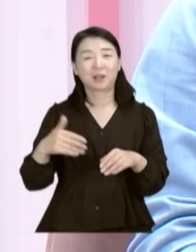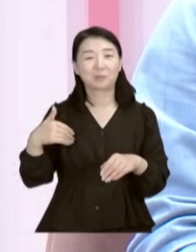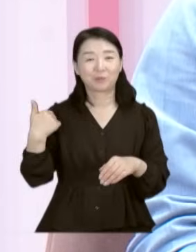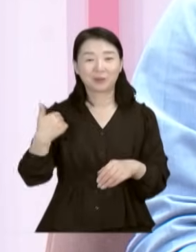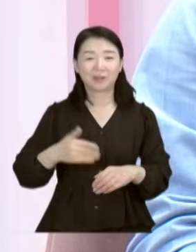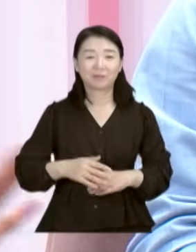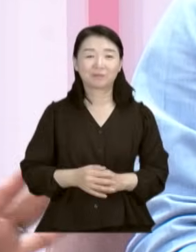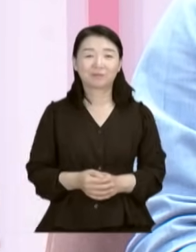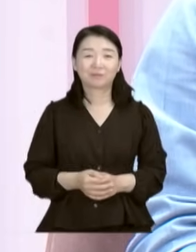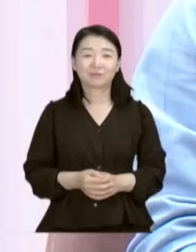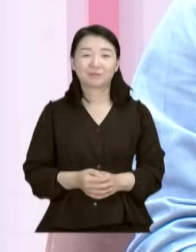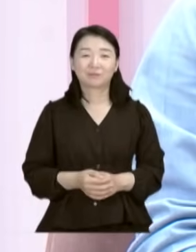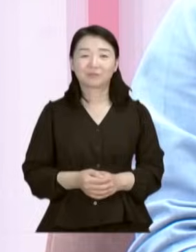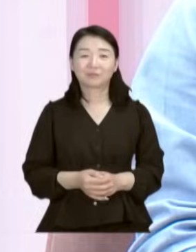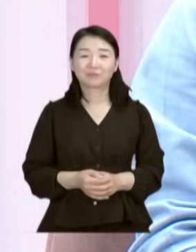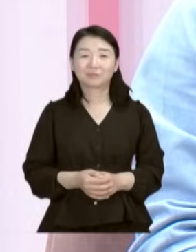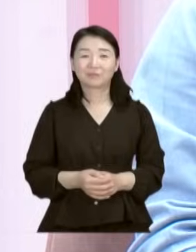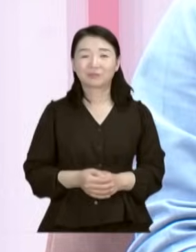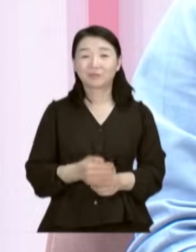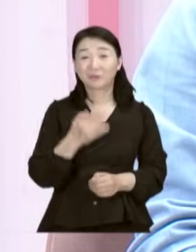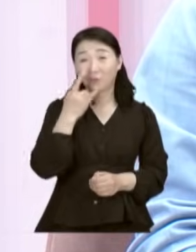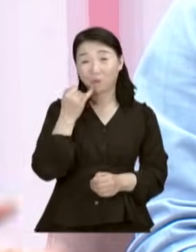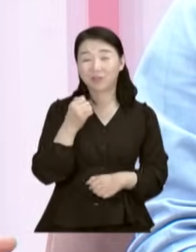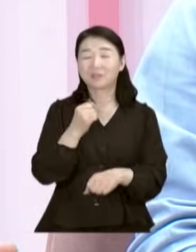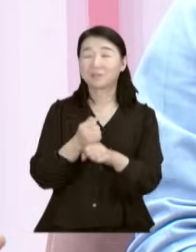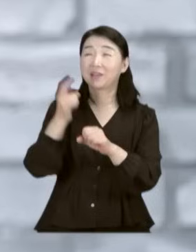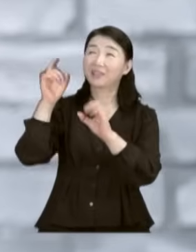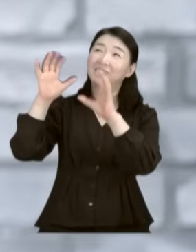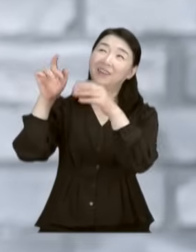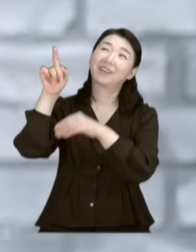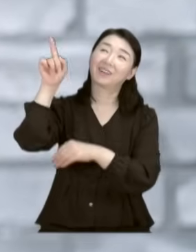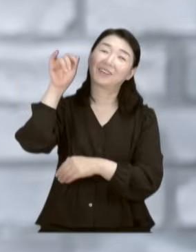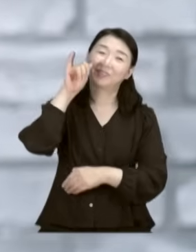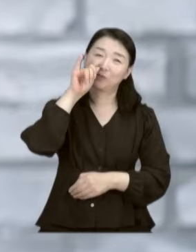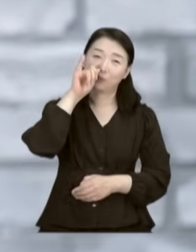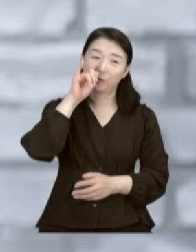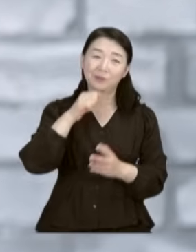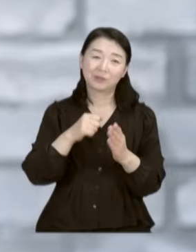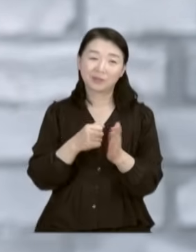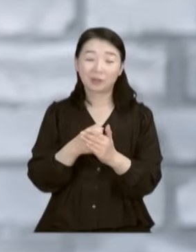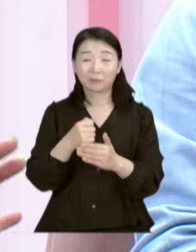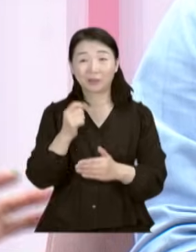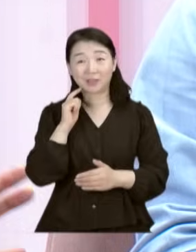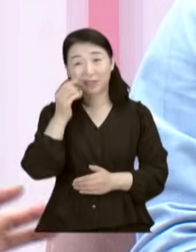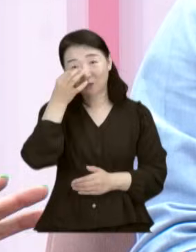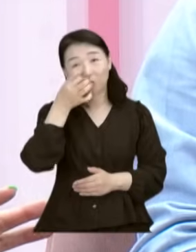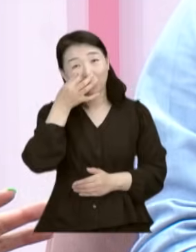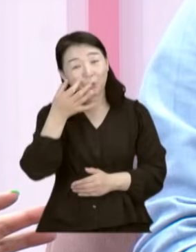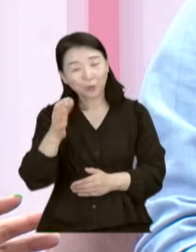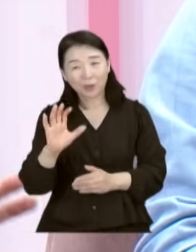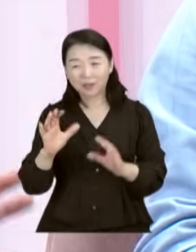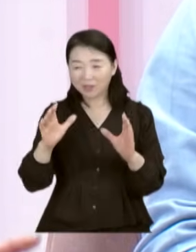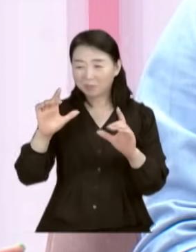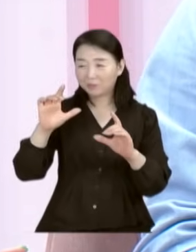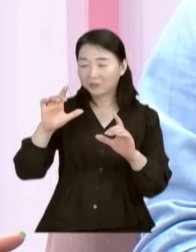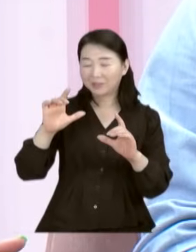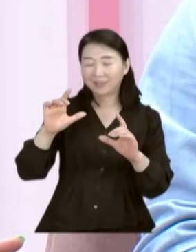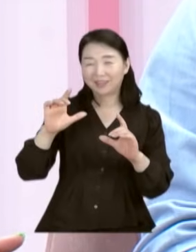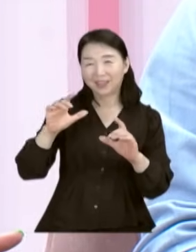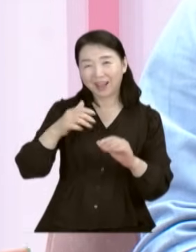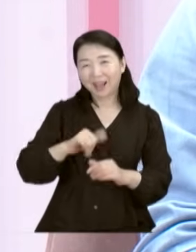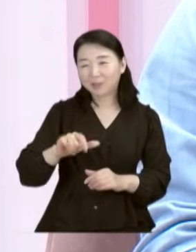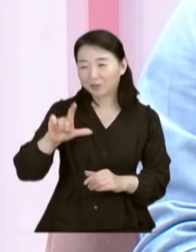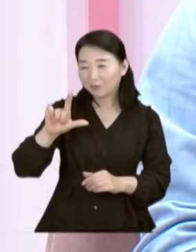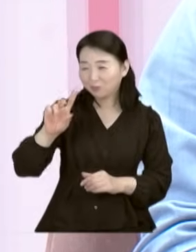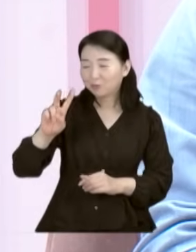잘 모르잖아요 그리고 엄마는 이미 하늘나라 가셨고 그리고 이렇게 재롱부리고 예쁜 아이들의 모습을 보여드리고 싶다